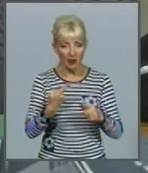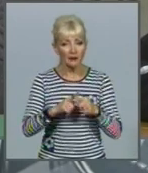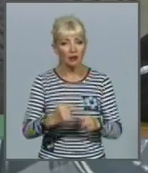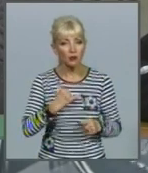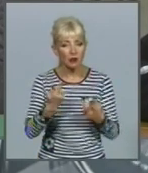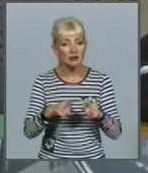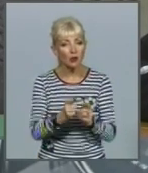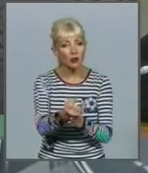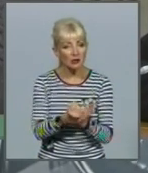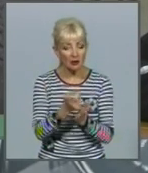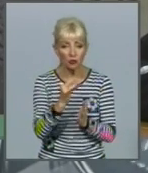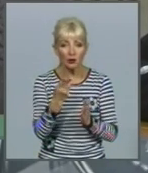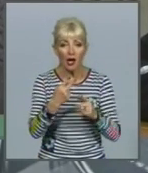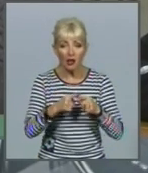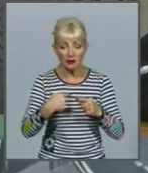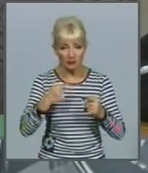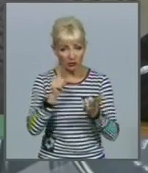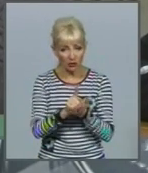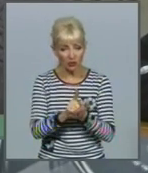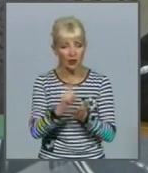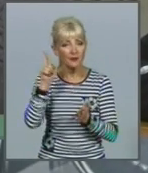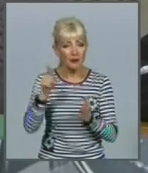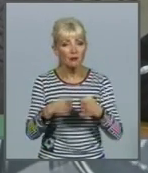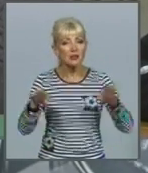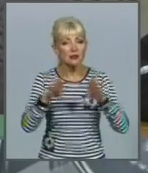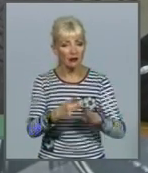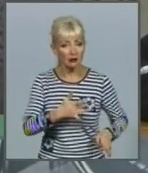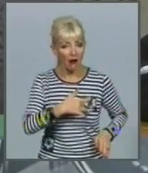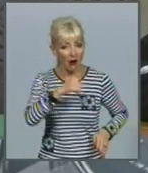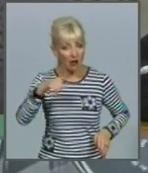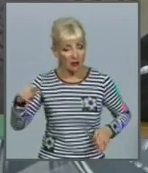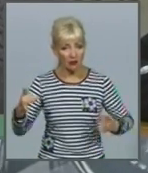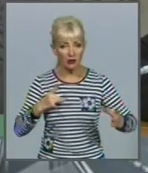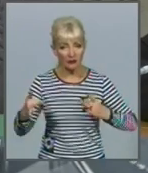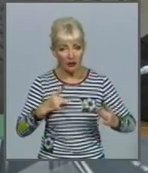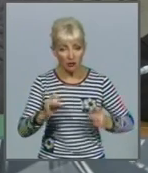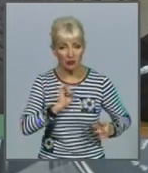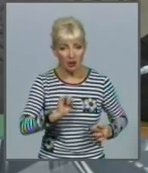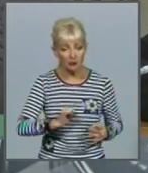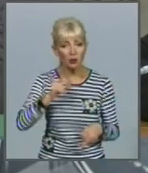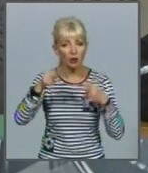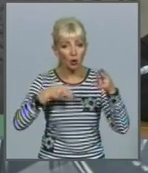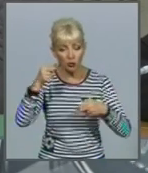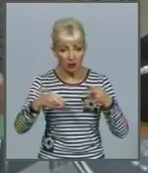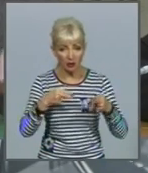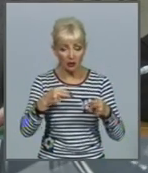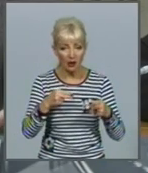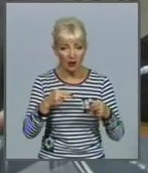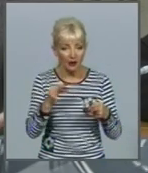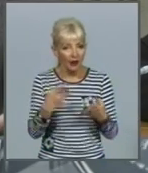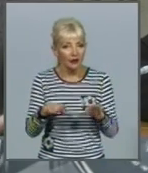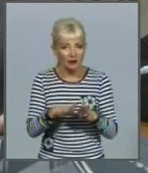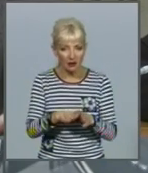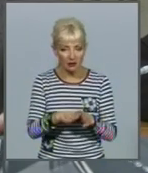ми повинні будемо там закрити кардіологію, неврологію, терапію, хірургію, тобто такі профільне